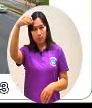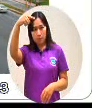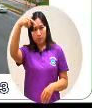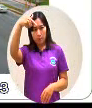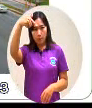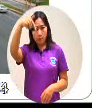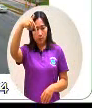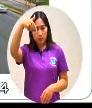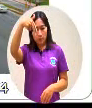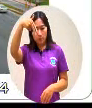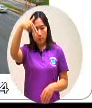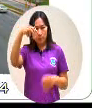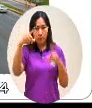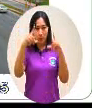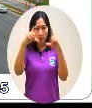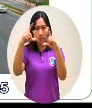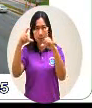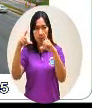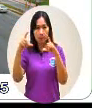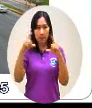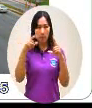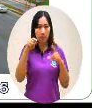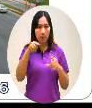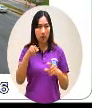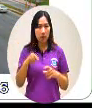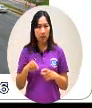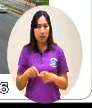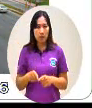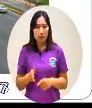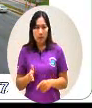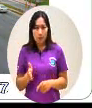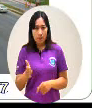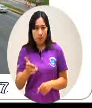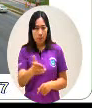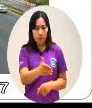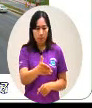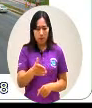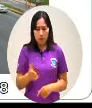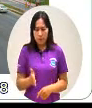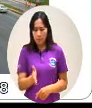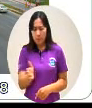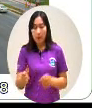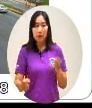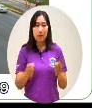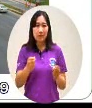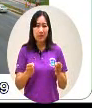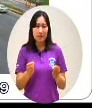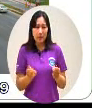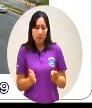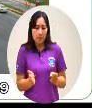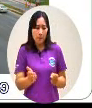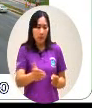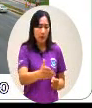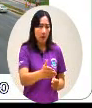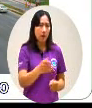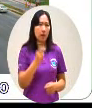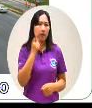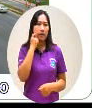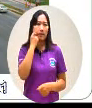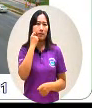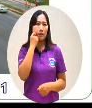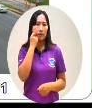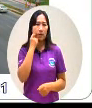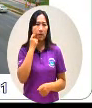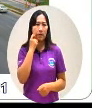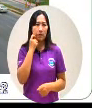尼去的，这个是热，你看伊这个要切安尼怪，啊，这车要搁位置，拢走，拢嘛走位置，无法当切位置入来啦，这个拢直接位置